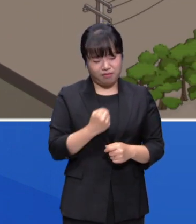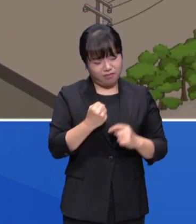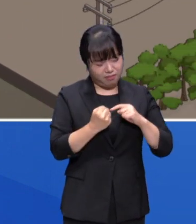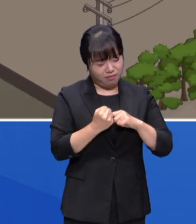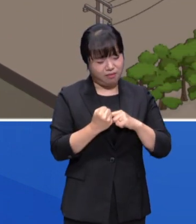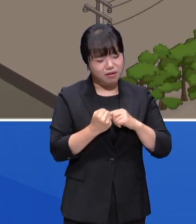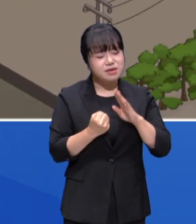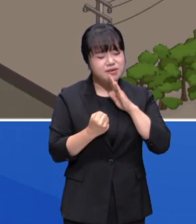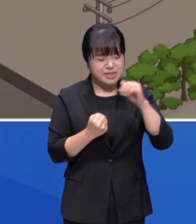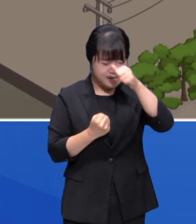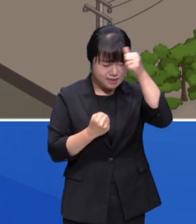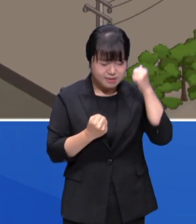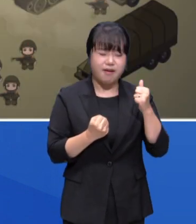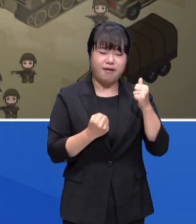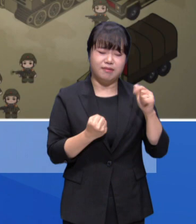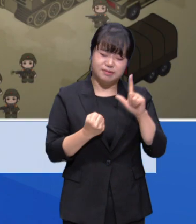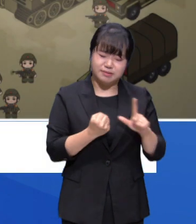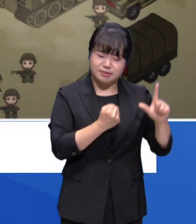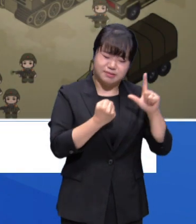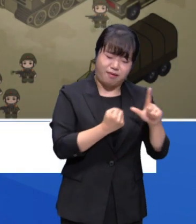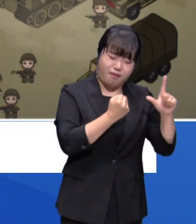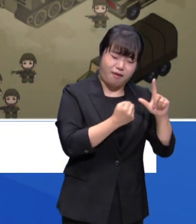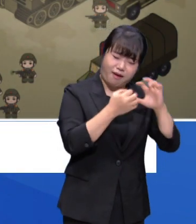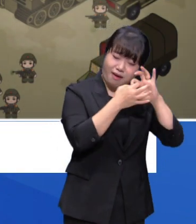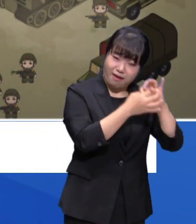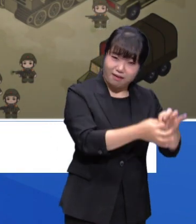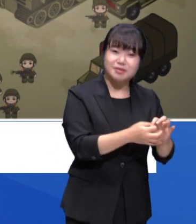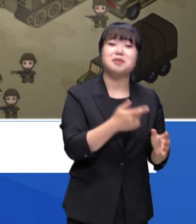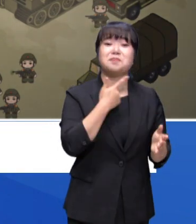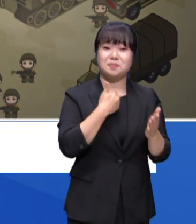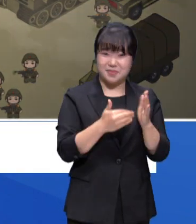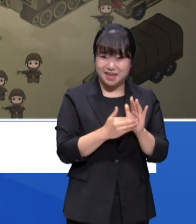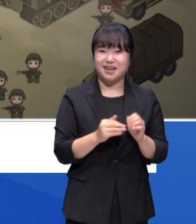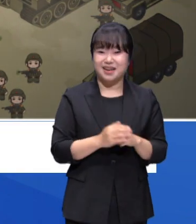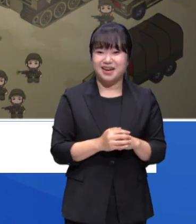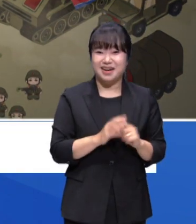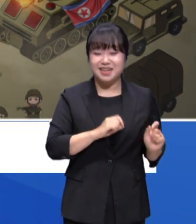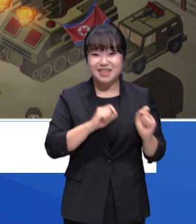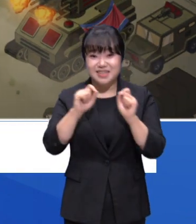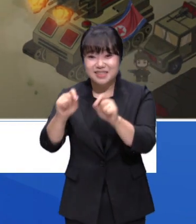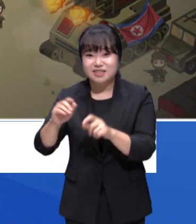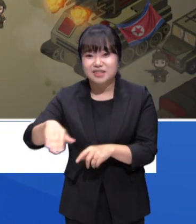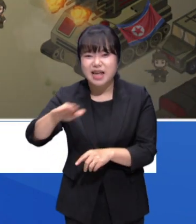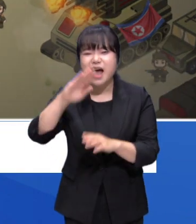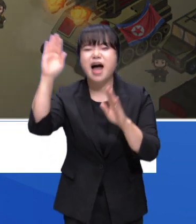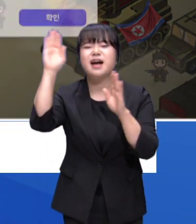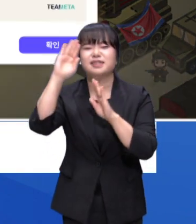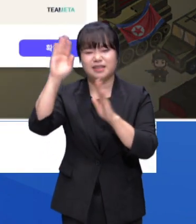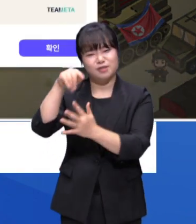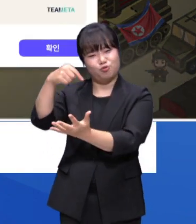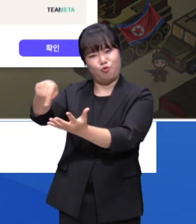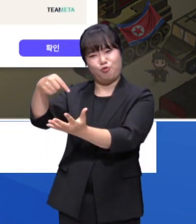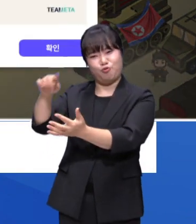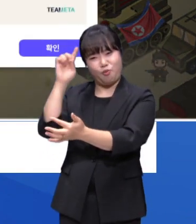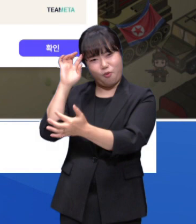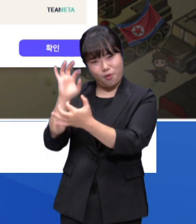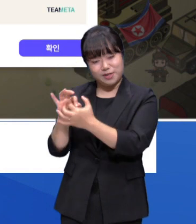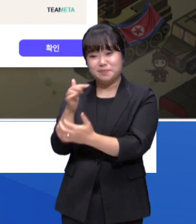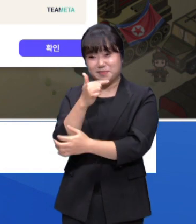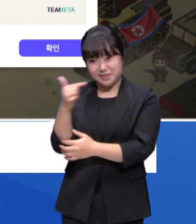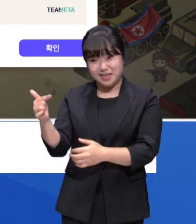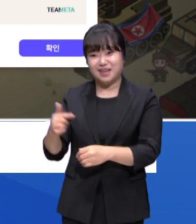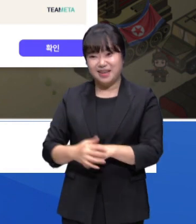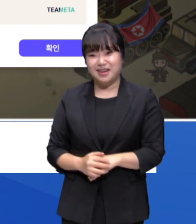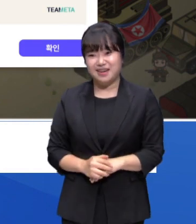이렇게 지침이 되기도 하고요. 네. 그래서 저희들 국가보훈처는 학생들 교육에 대해서 관심이 네. 좀